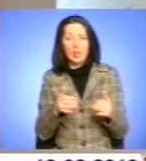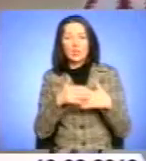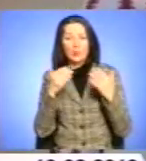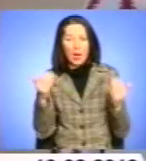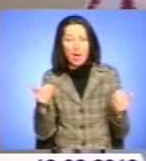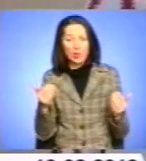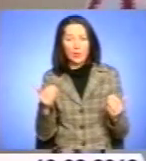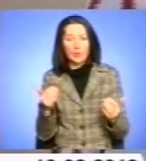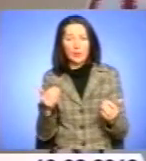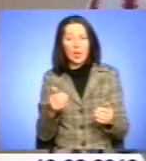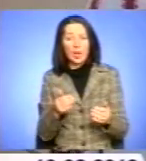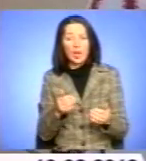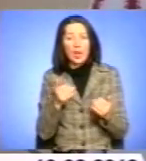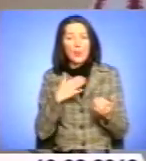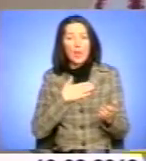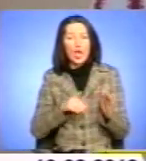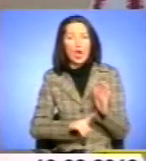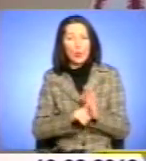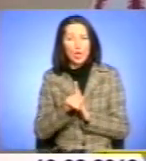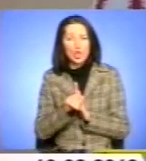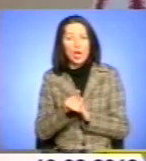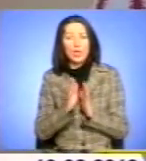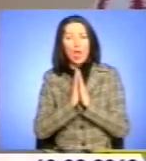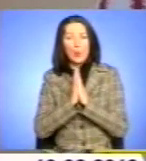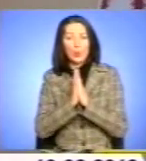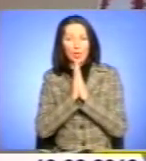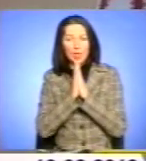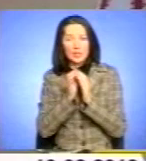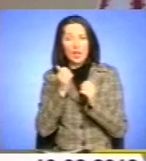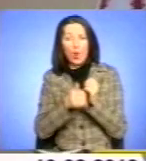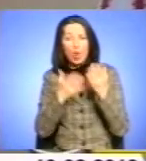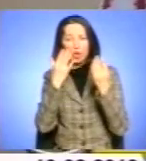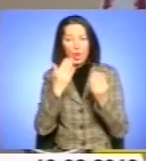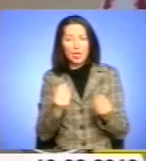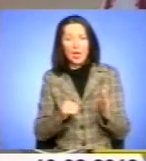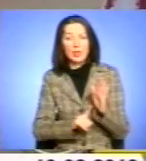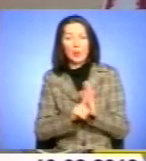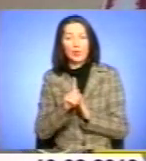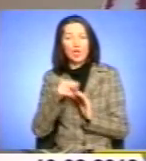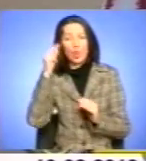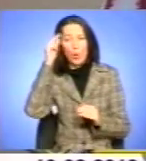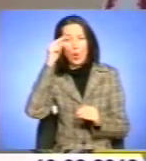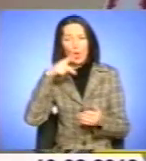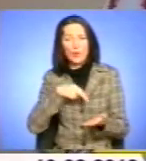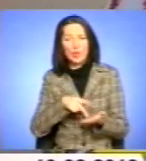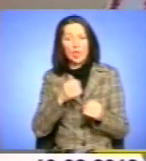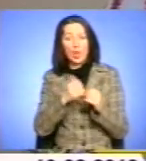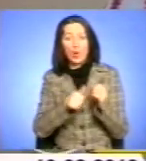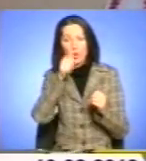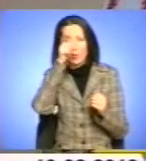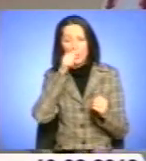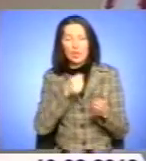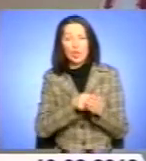більше. Ми почали молитися кожного дня на початку уроків, ходити кожного місяця